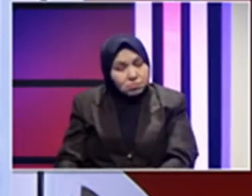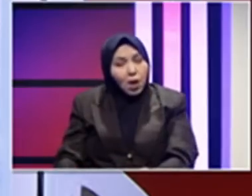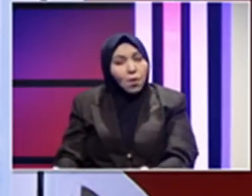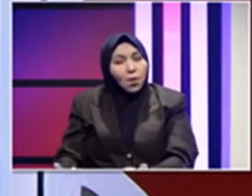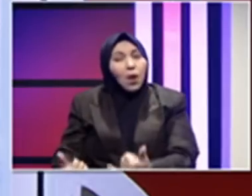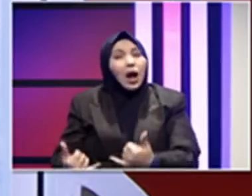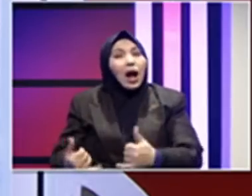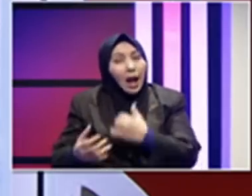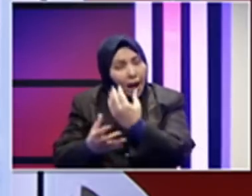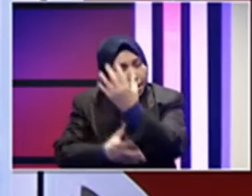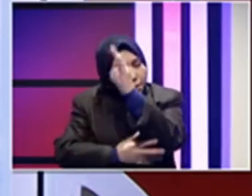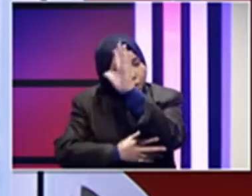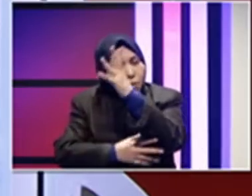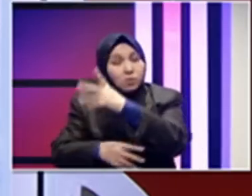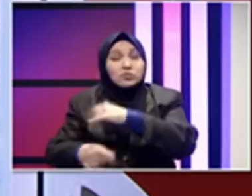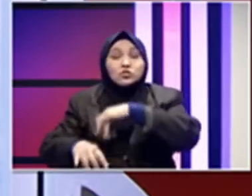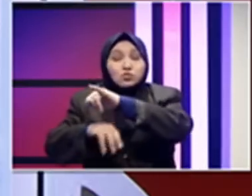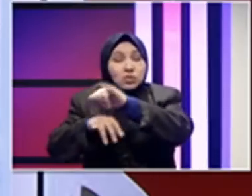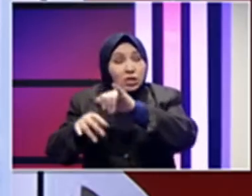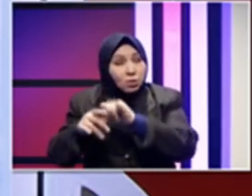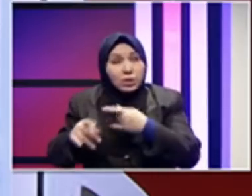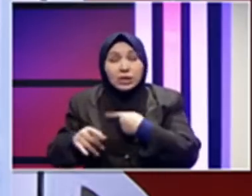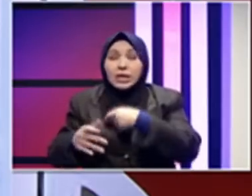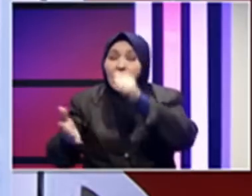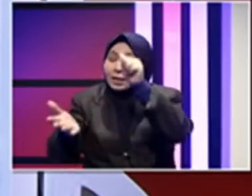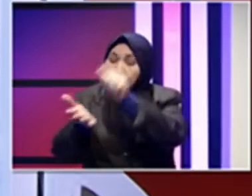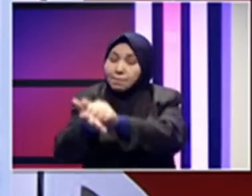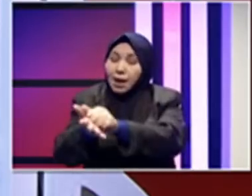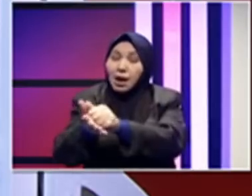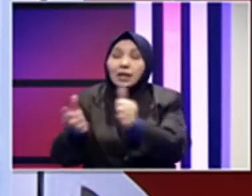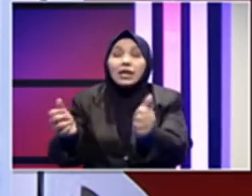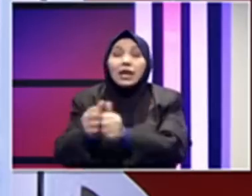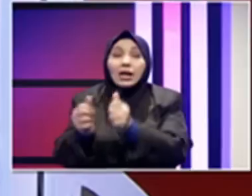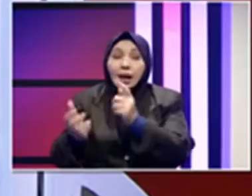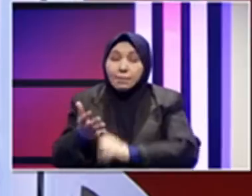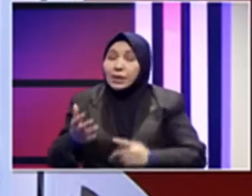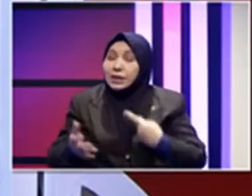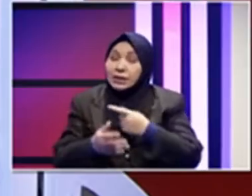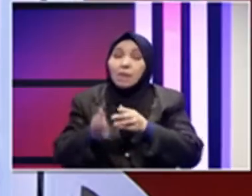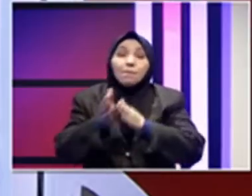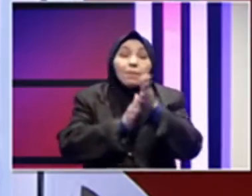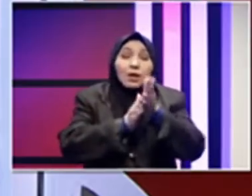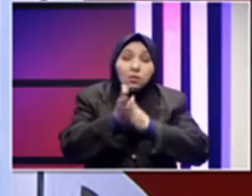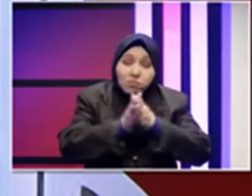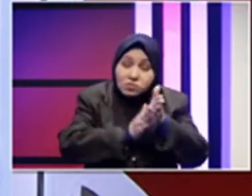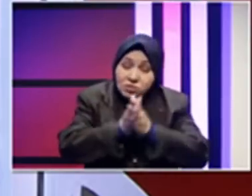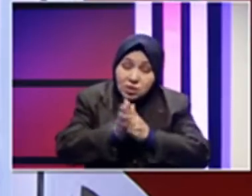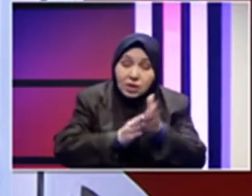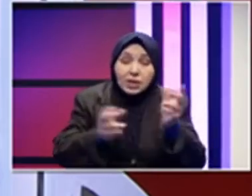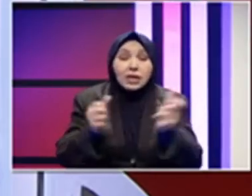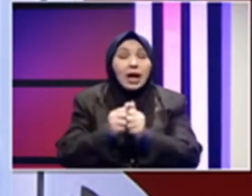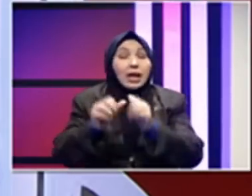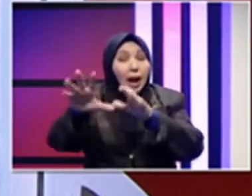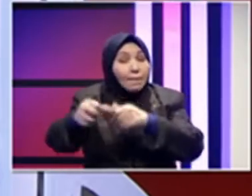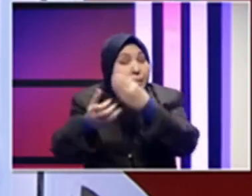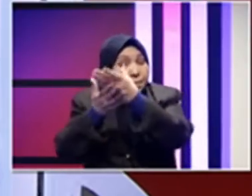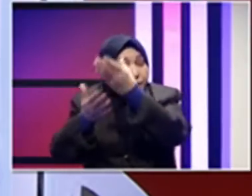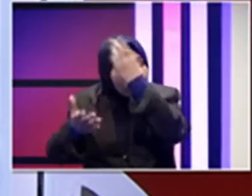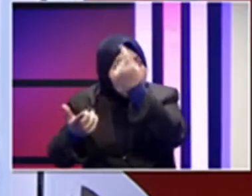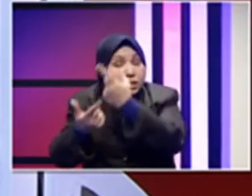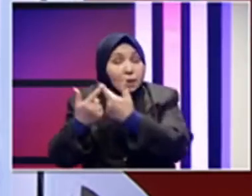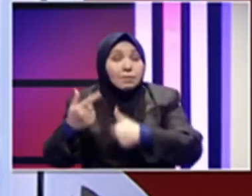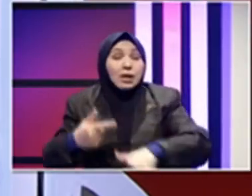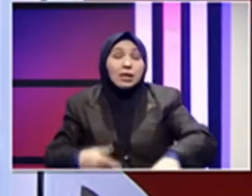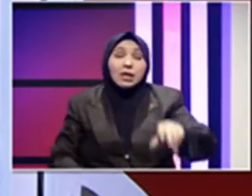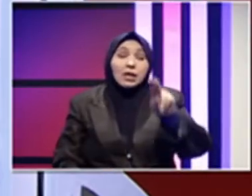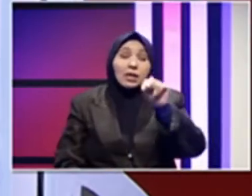Tanam pokok syurga dah adalah pokok maksudnya, tapi kita nak menempahnya itu dengan apa? Dengan kita berusaha, dengan mengambil pelajaran daripada